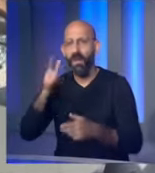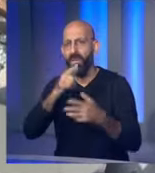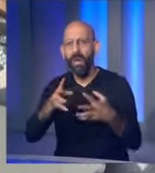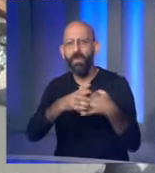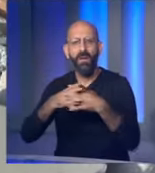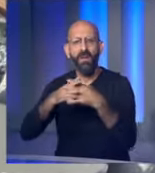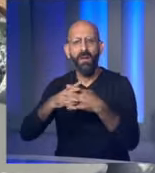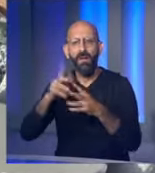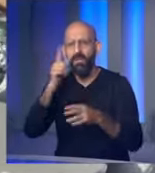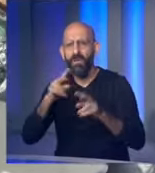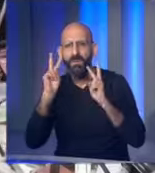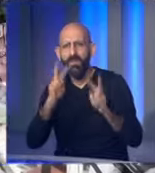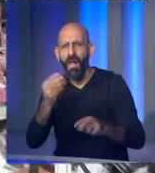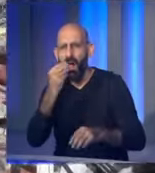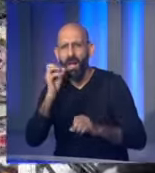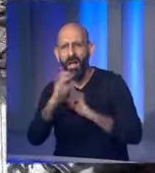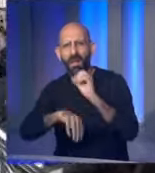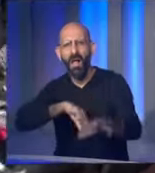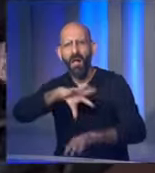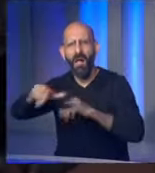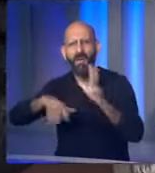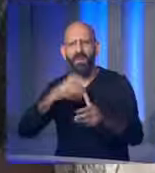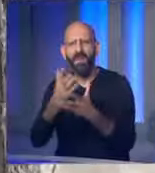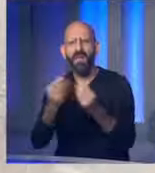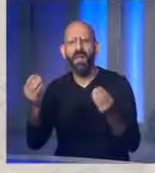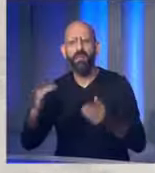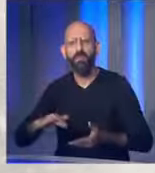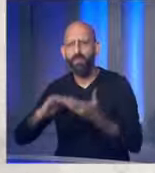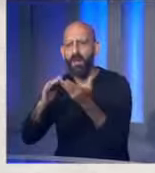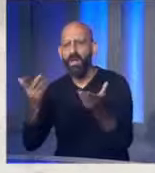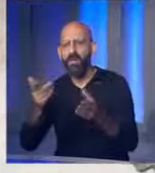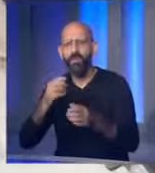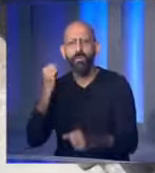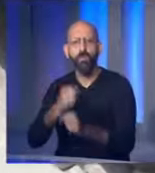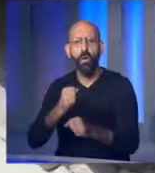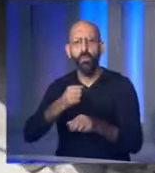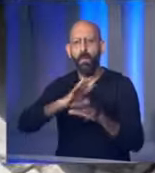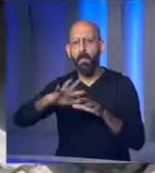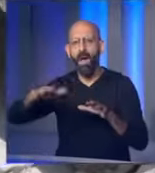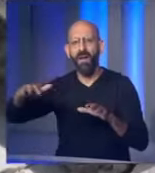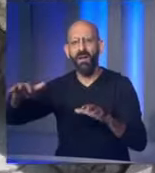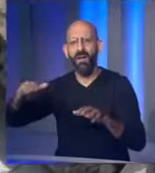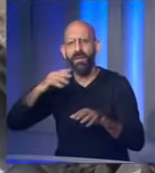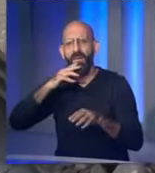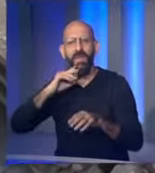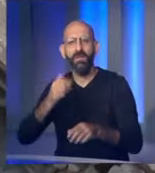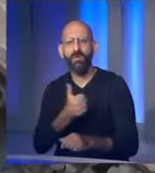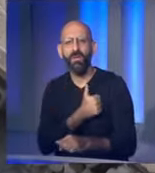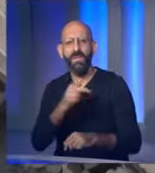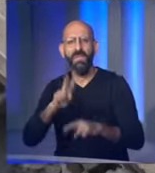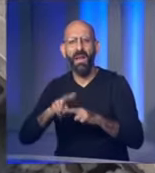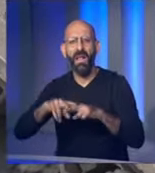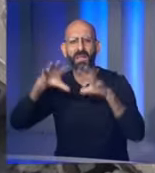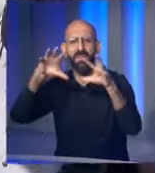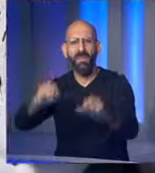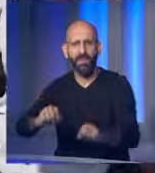وقد نقلت واشنطن بوست عن منظمات اغاثه ان عصابات منظمه تسرق المساعدات بغزه وتعمل بحريه